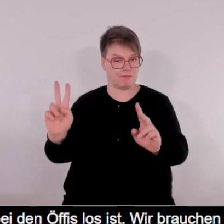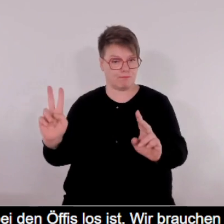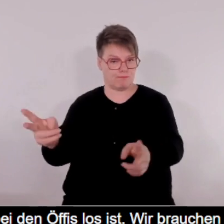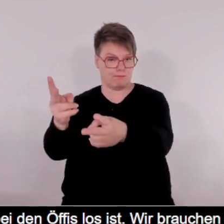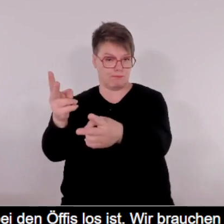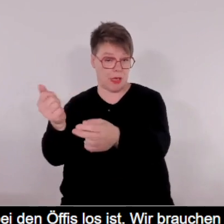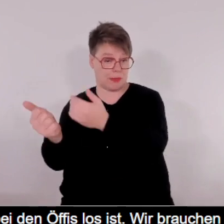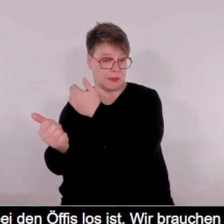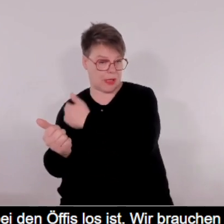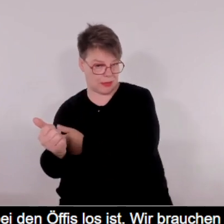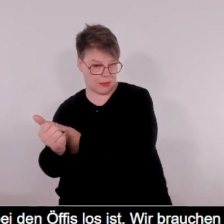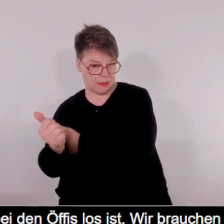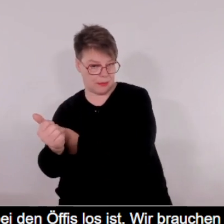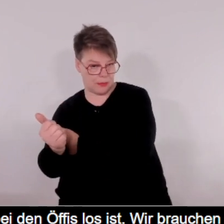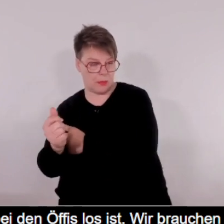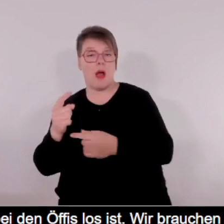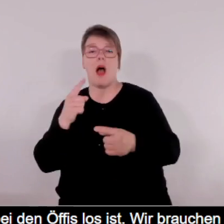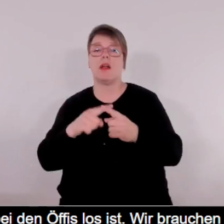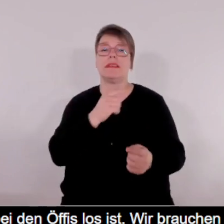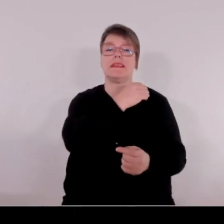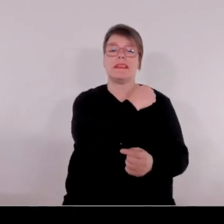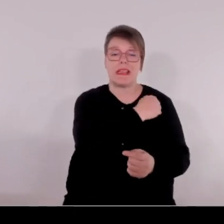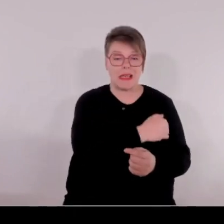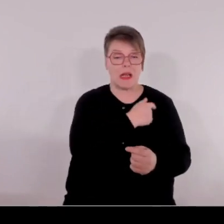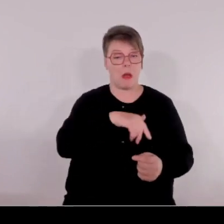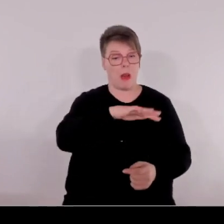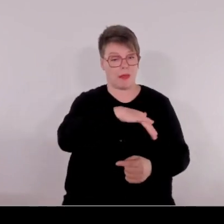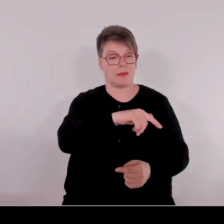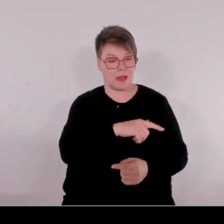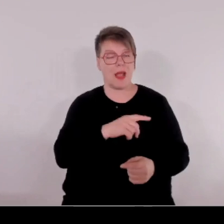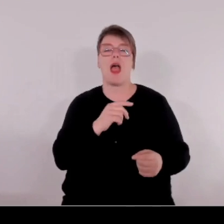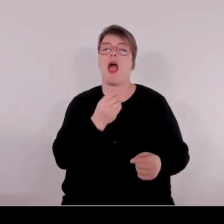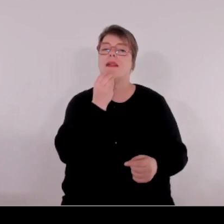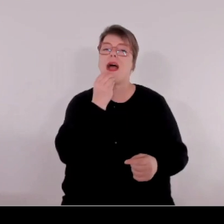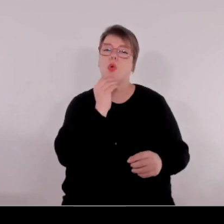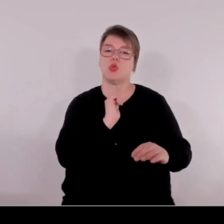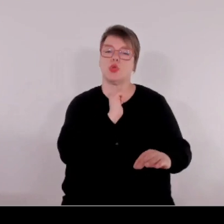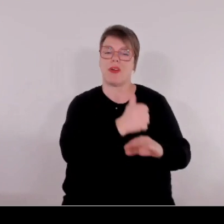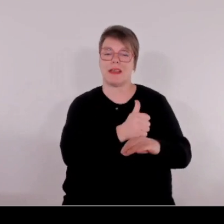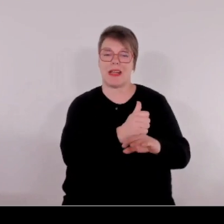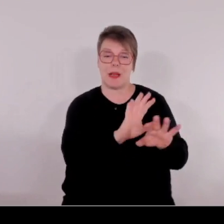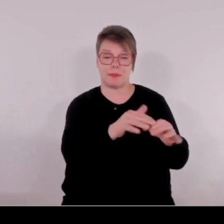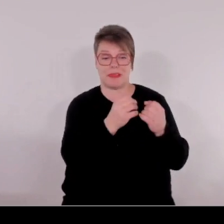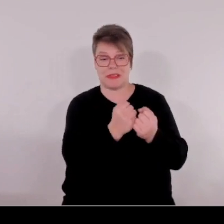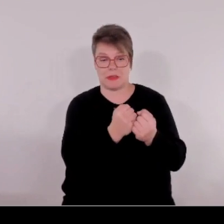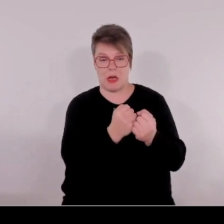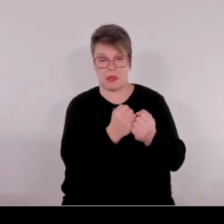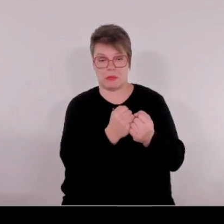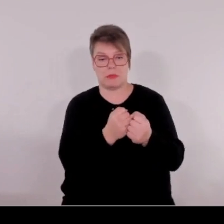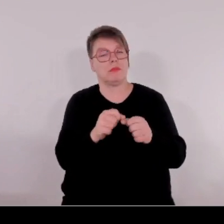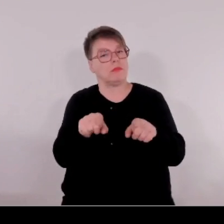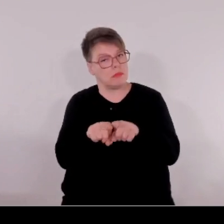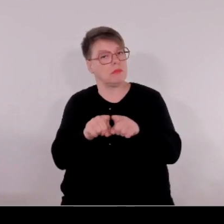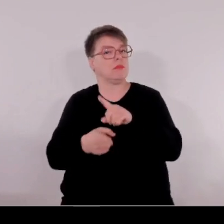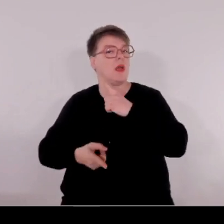Früchte tragen. Denn wenn wir über die Regionalität sprechen, dann haben wir in Bayern Siegel und ich kann jedem Verbraucher nur wärmstens ans Herz